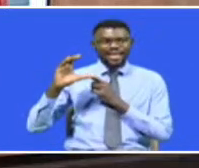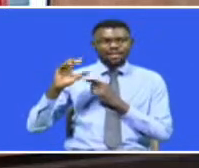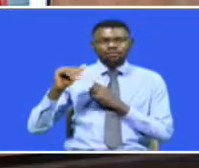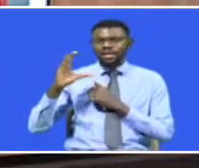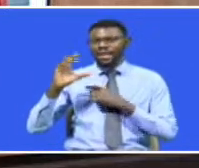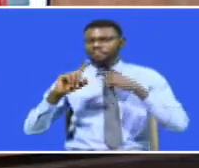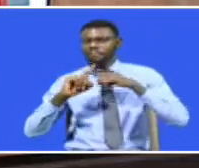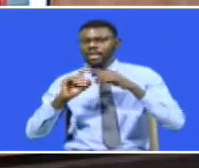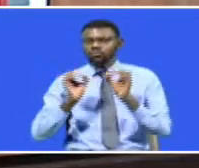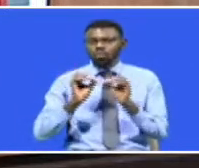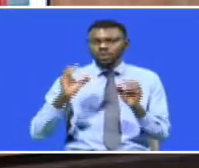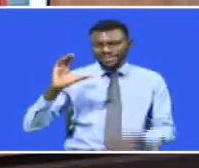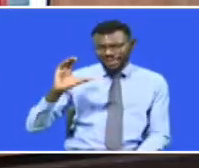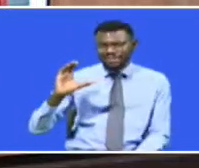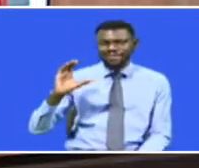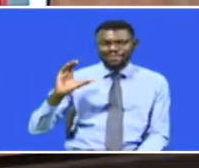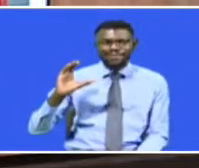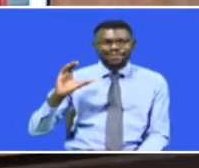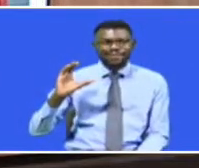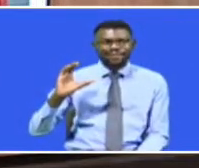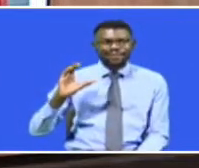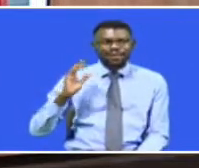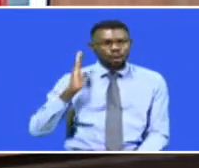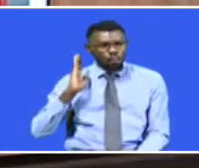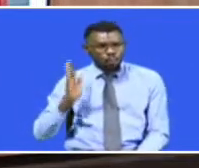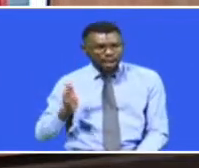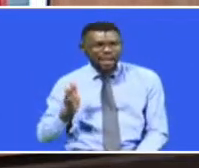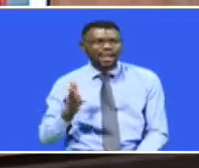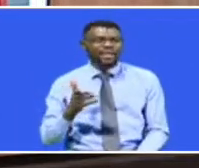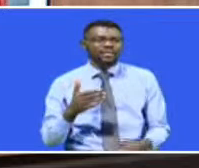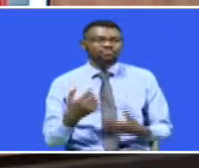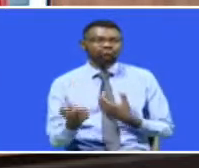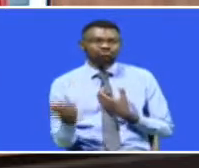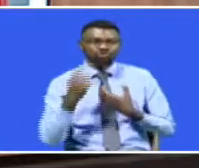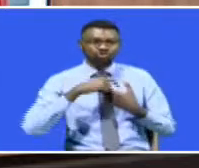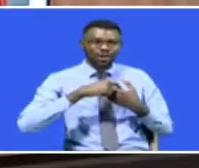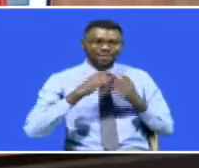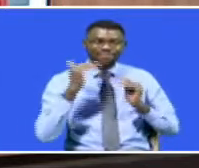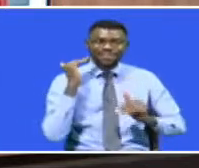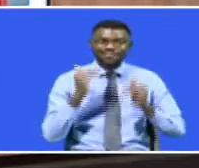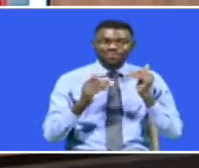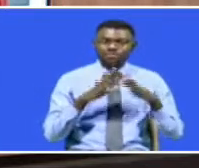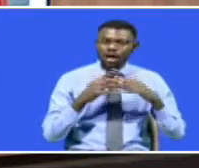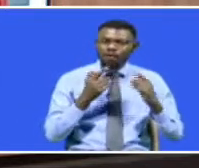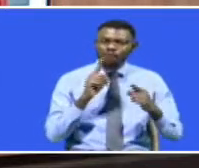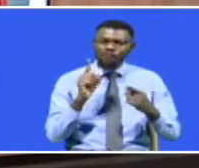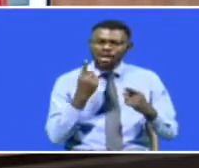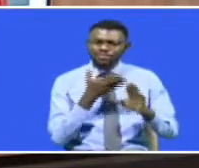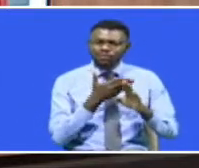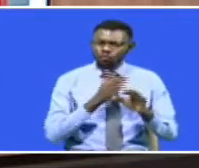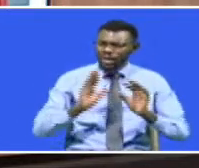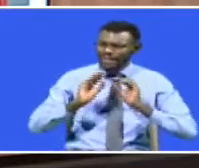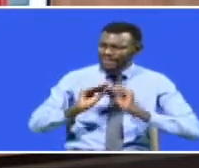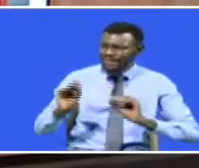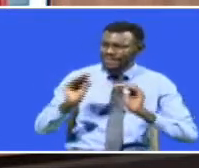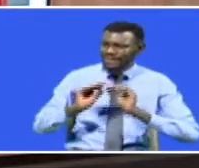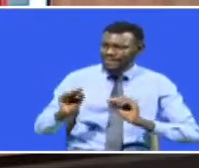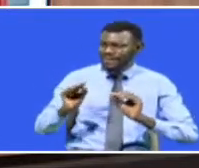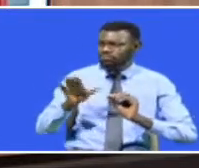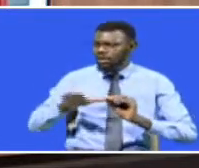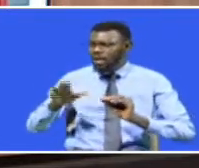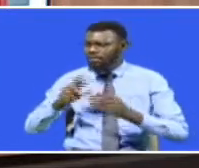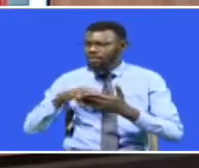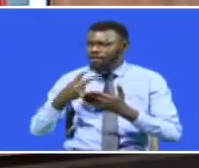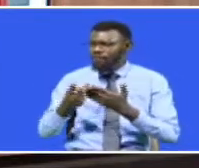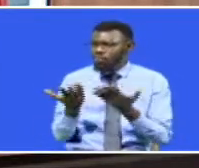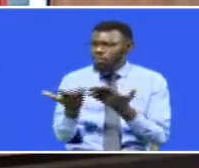cha plus, ukipenda C plus, watapewa fursa ya kujiunga na chuo kikuu kwa kupokea mafunzo hayo. Anavyoripoti Shadrack